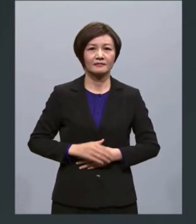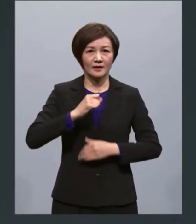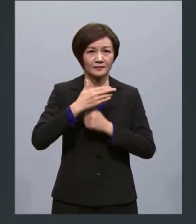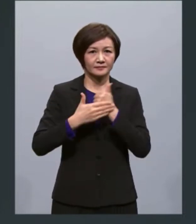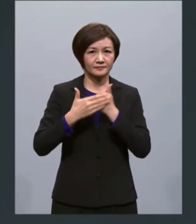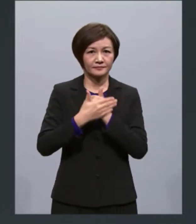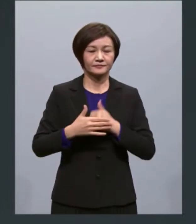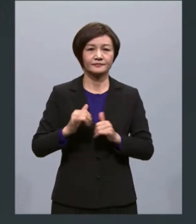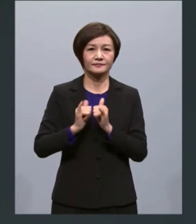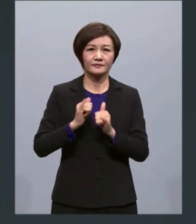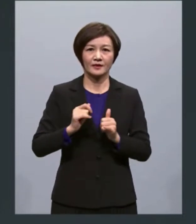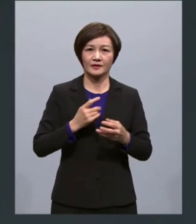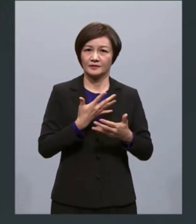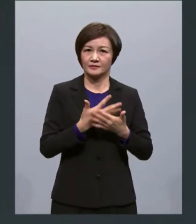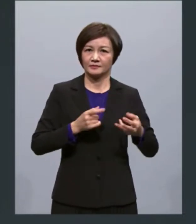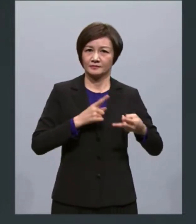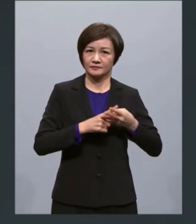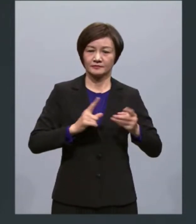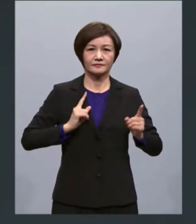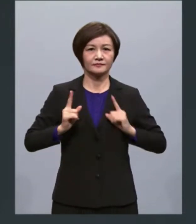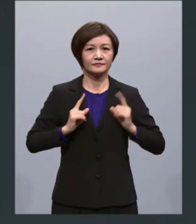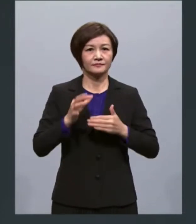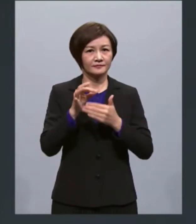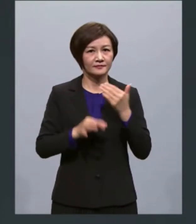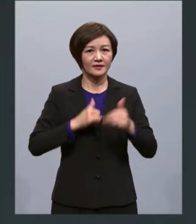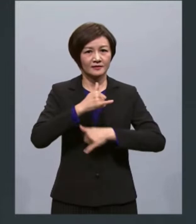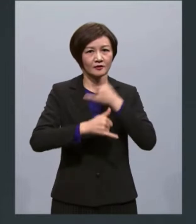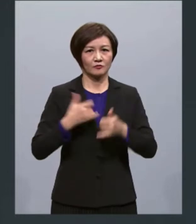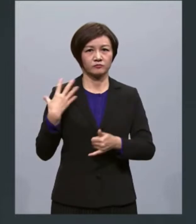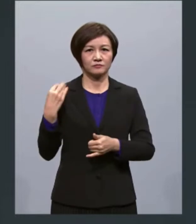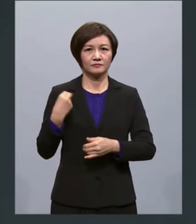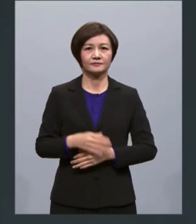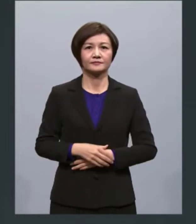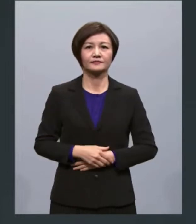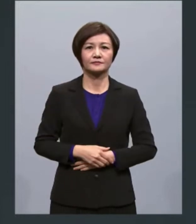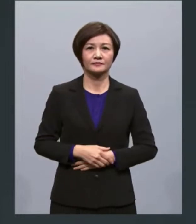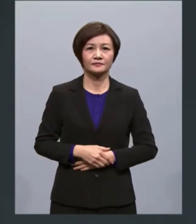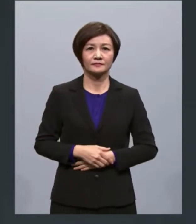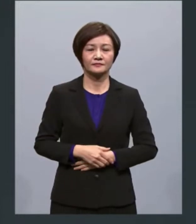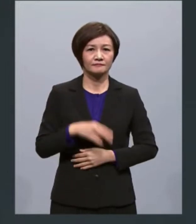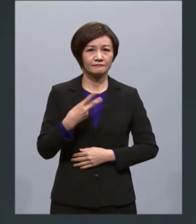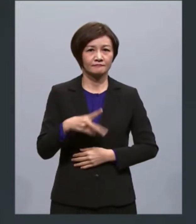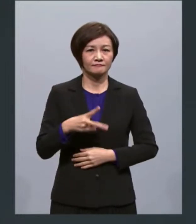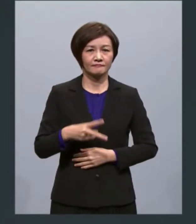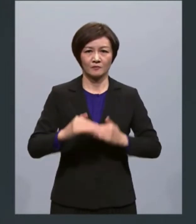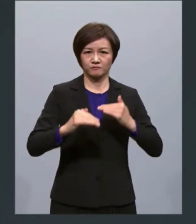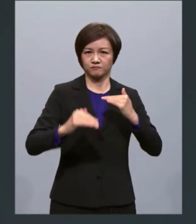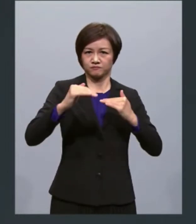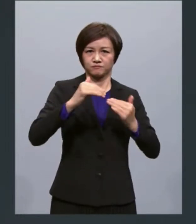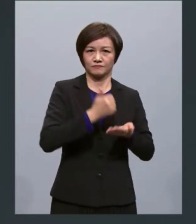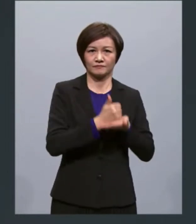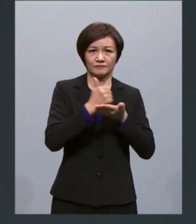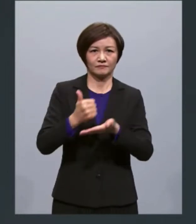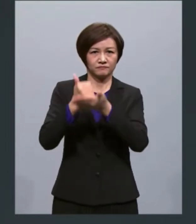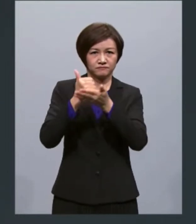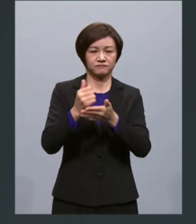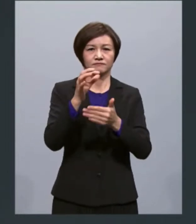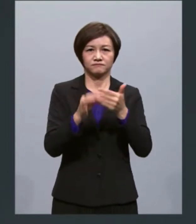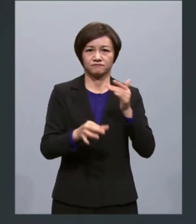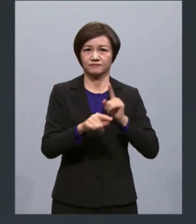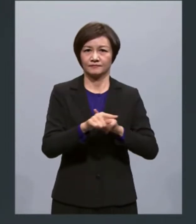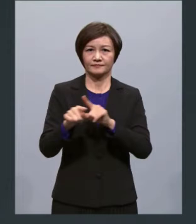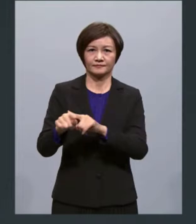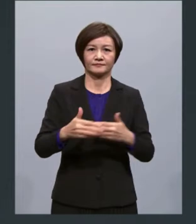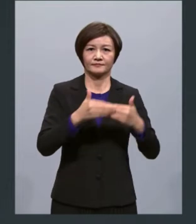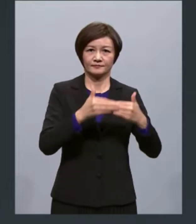民在民主自由的政治体制与生活方式之下，能够以对等尊严的前提，跟大